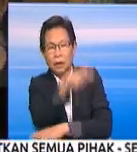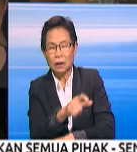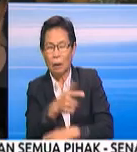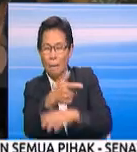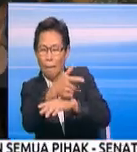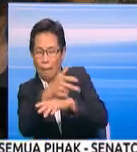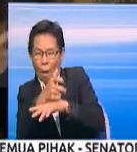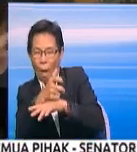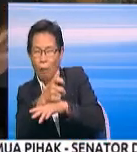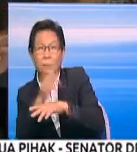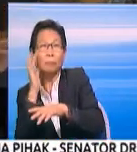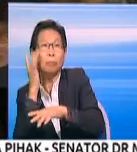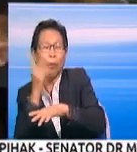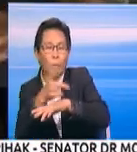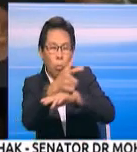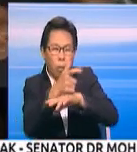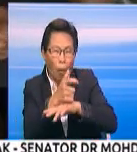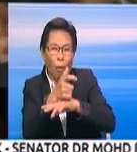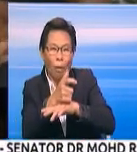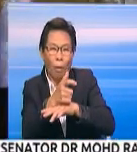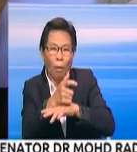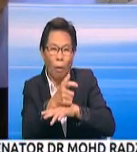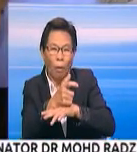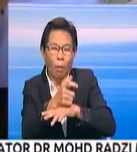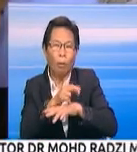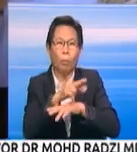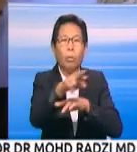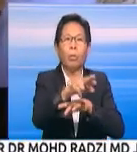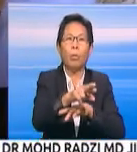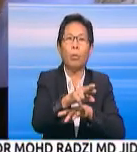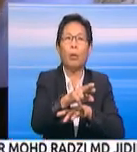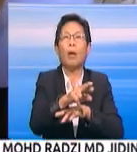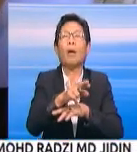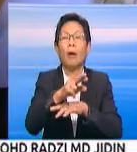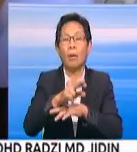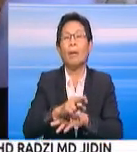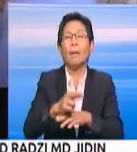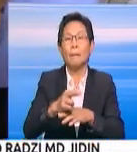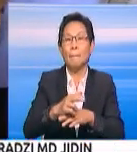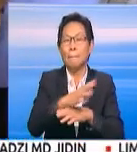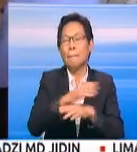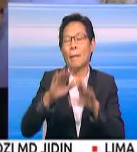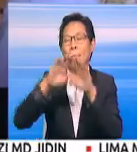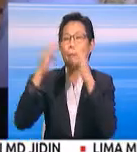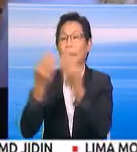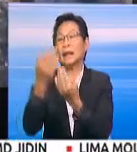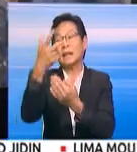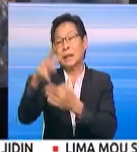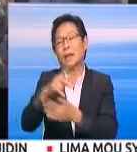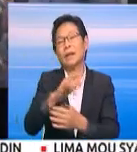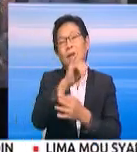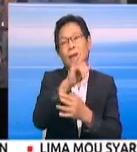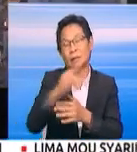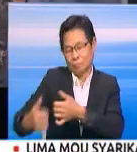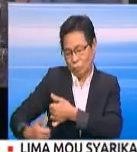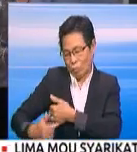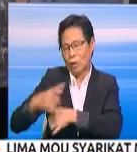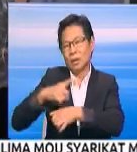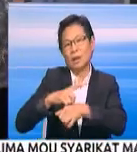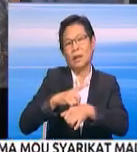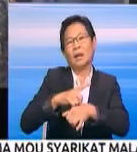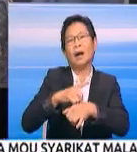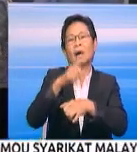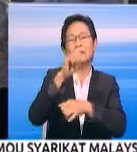tertembak ketika gimik pelancaran Division ke-5 Infanteri Malaysia dan Brigade ke-13 Infanteri Malaysia di Kok